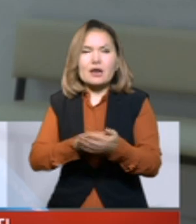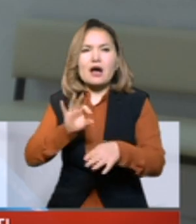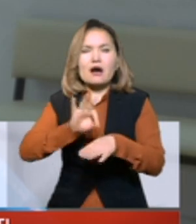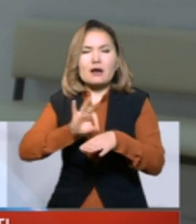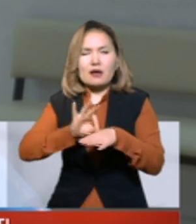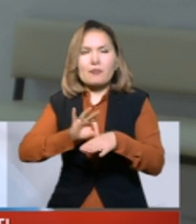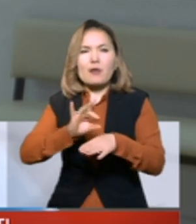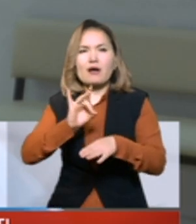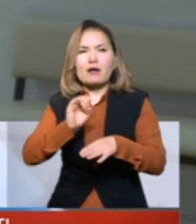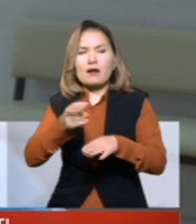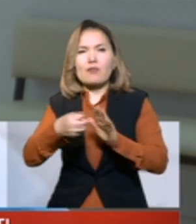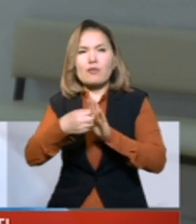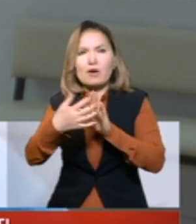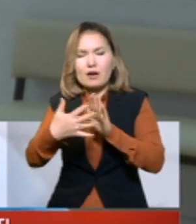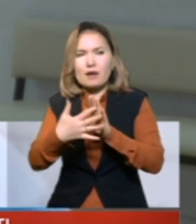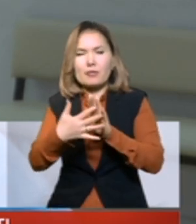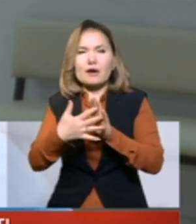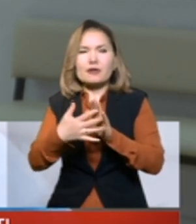ауруымен